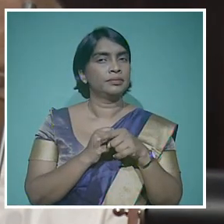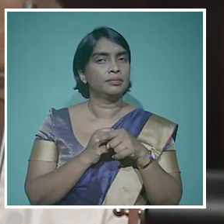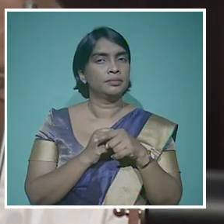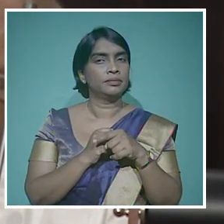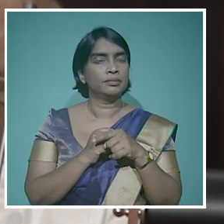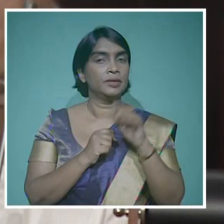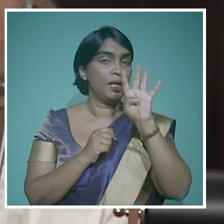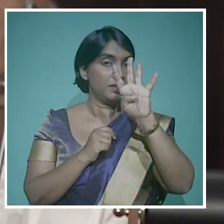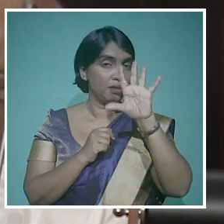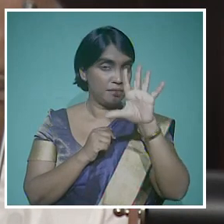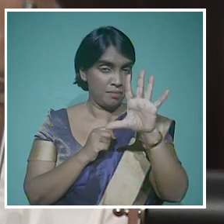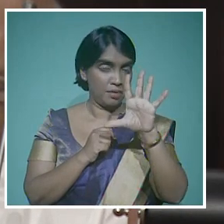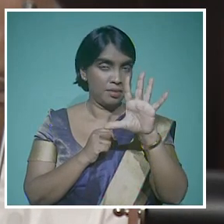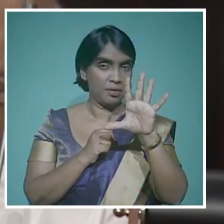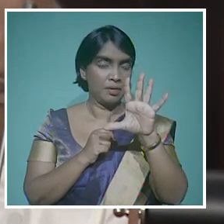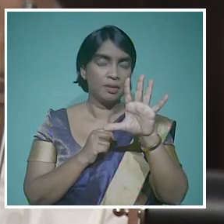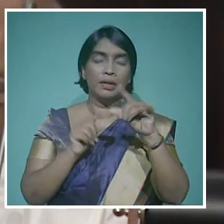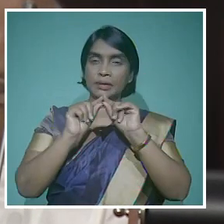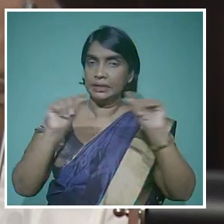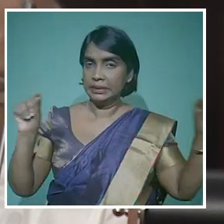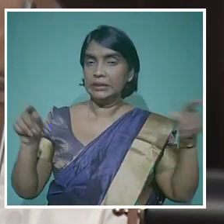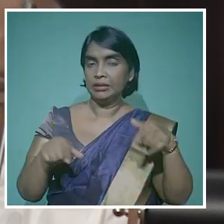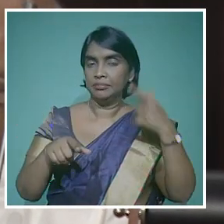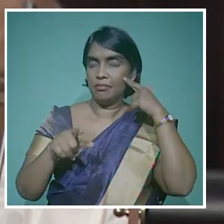හතලි පස්වෙනි ඡේදයේ තියෙනවා